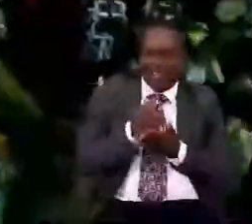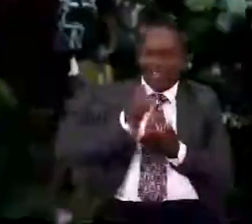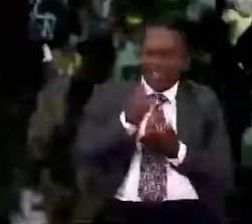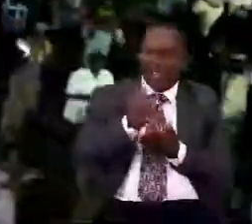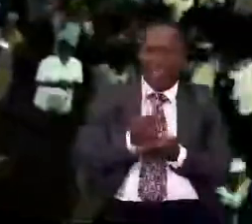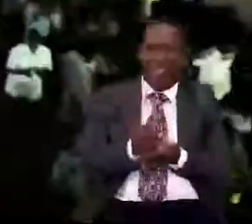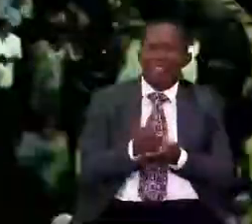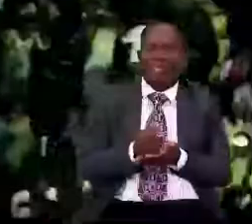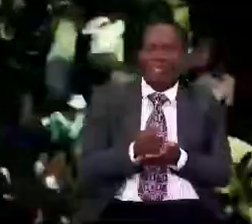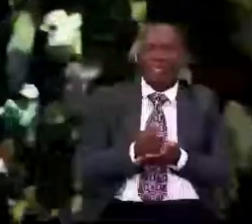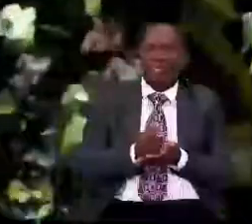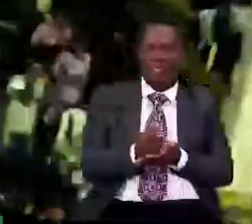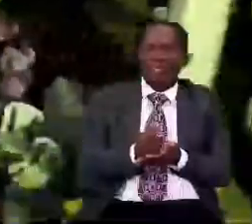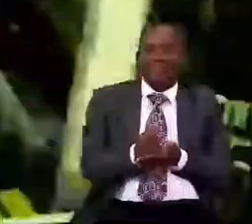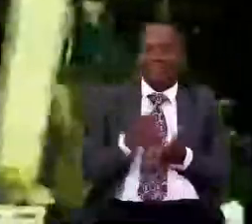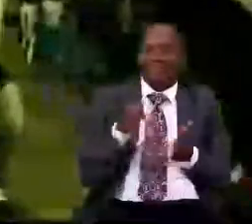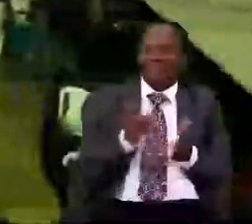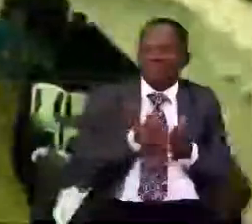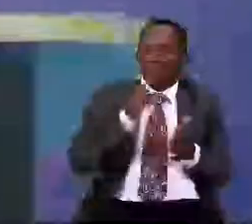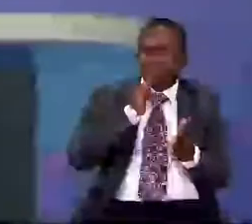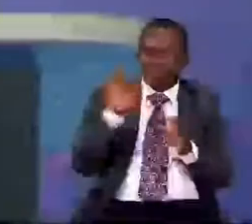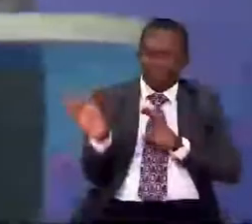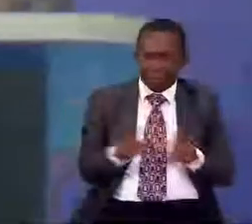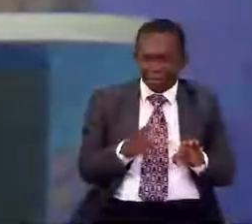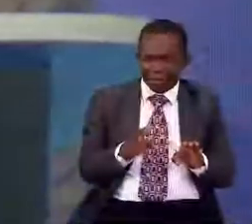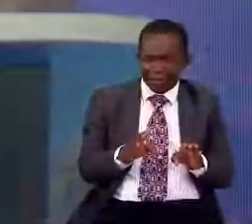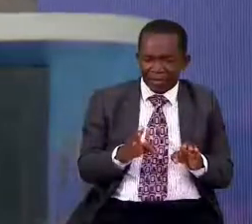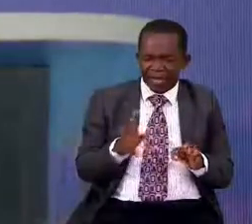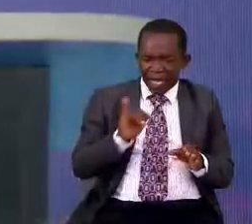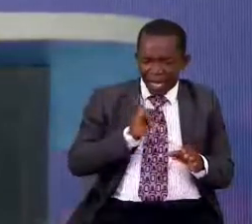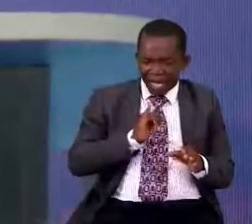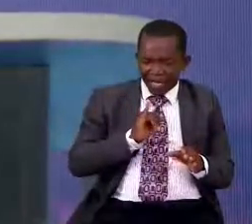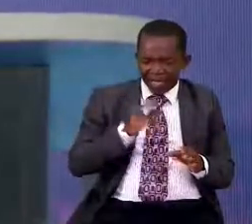Je dis, c'est fait. Examinez-vous. Vous verrez le miracle.